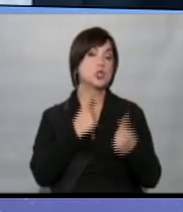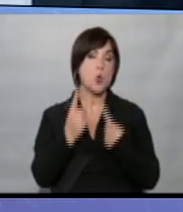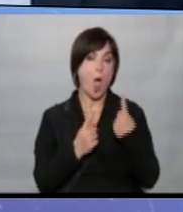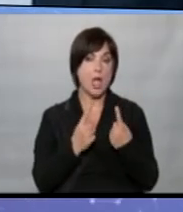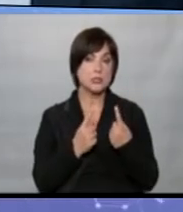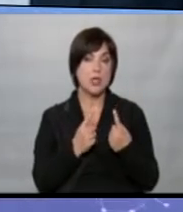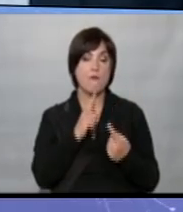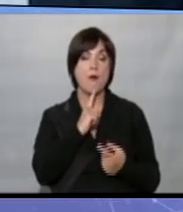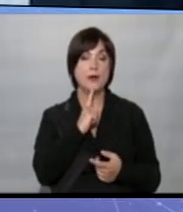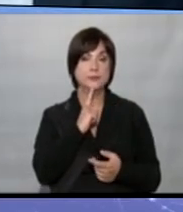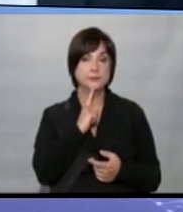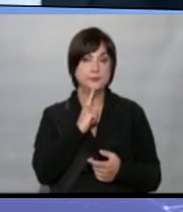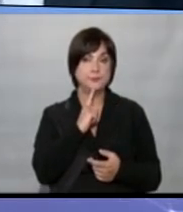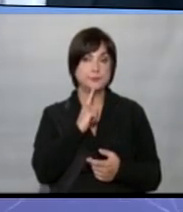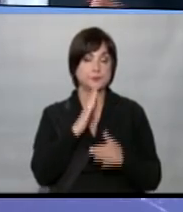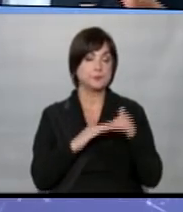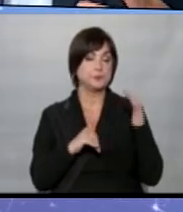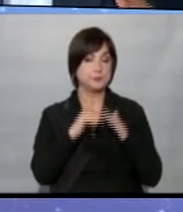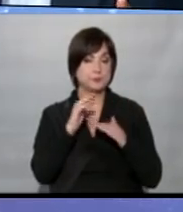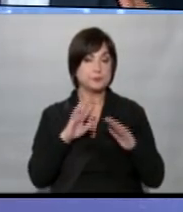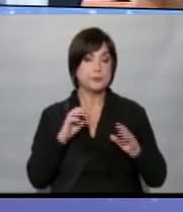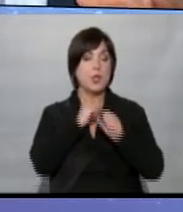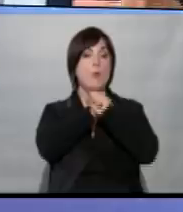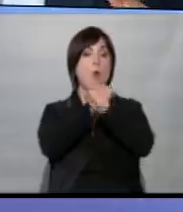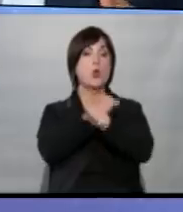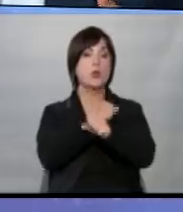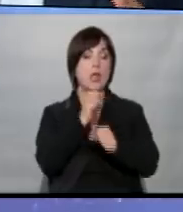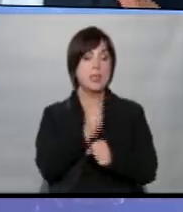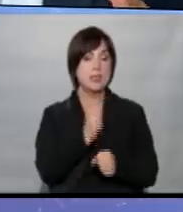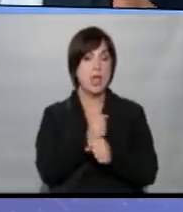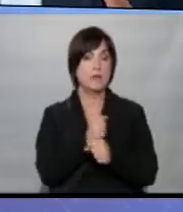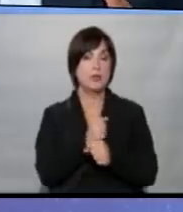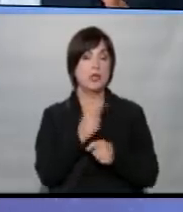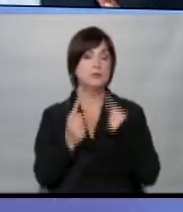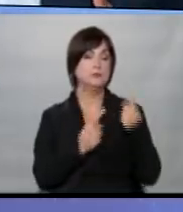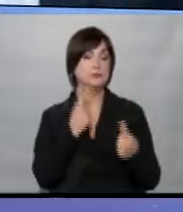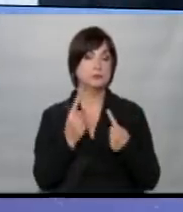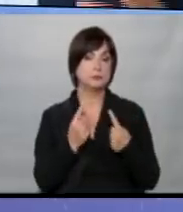ситуација во која што практично бојкотирам создаде